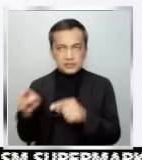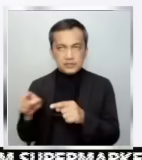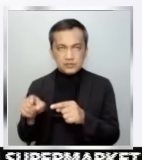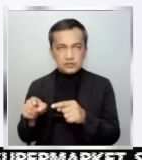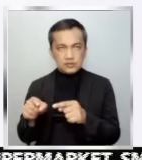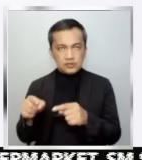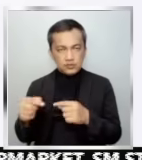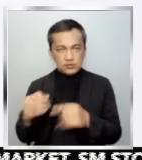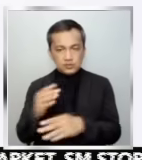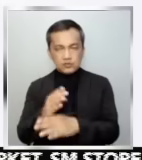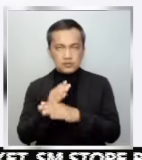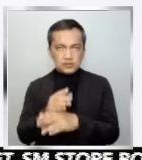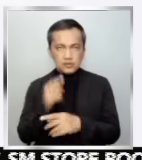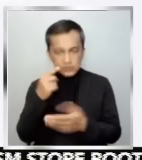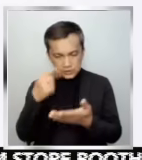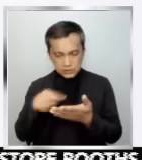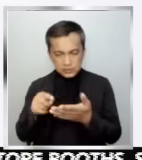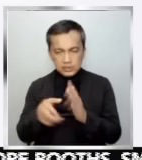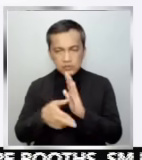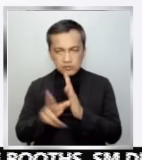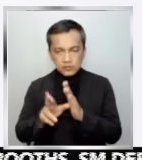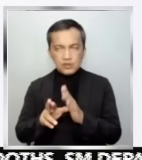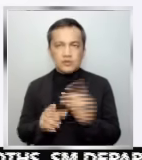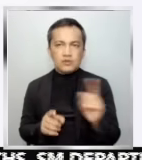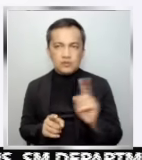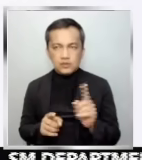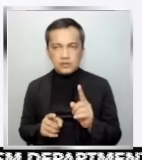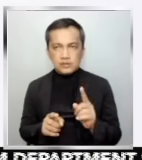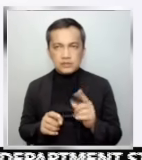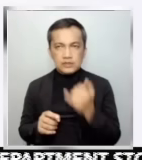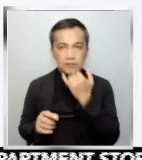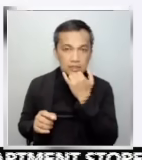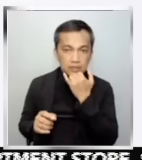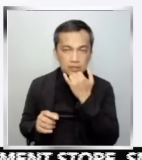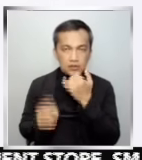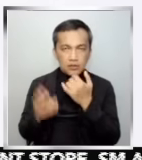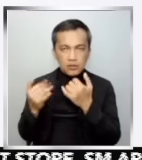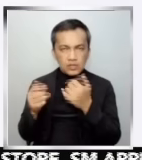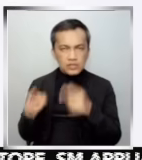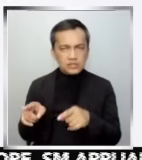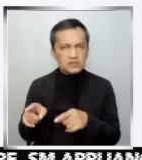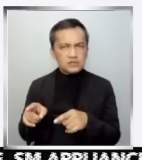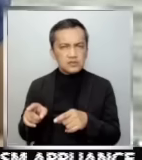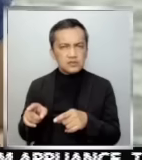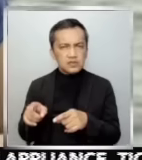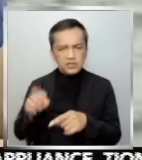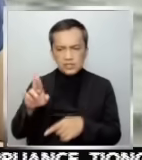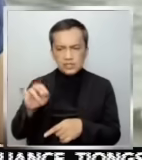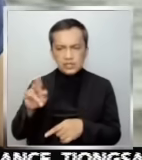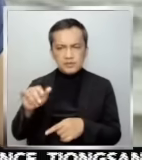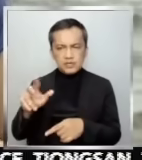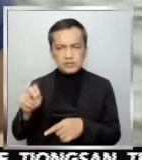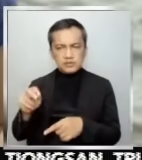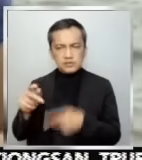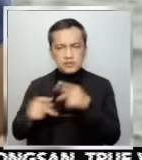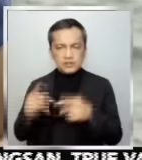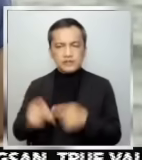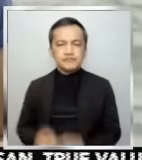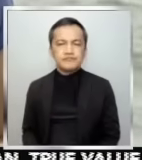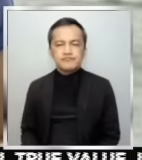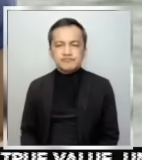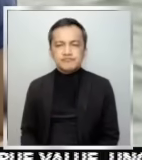titingnan nila rerepasuhin nila Ano ba yung medyo mali kung bakit ganon ang dating ng reclamation sa mga tao para sa m